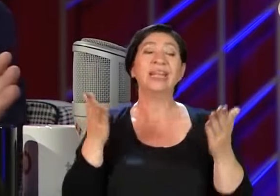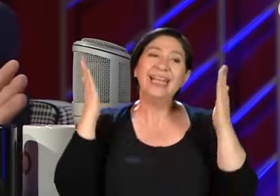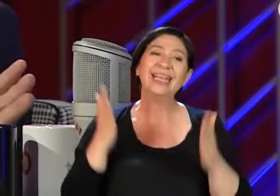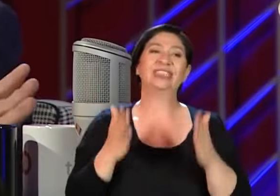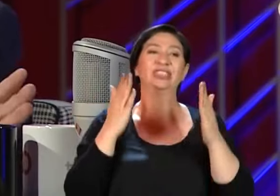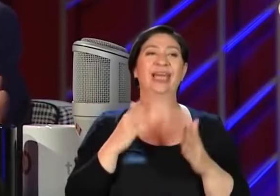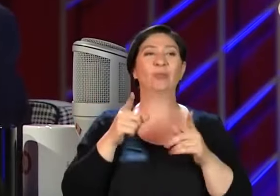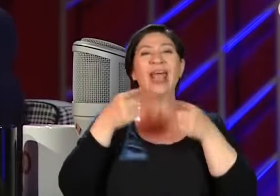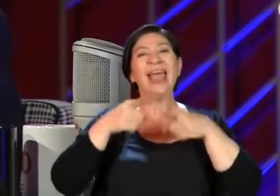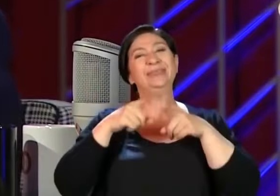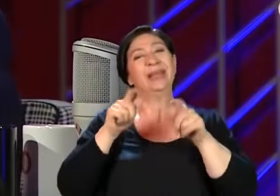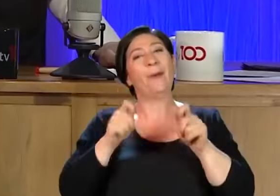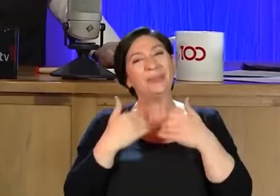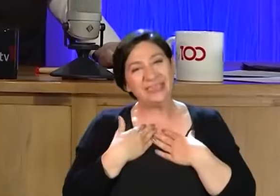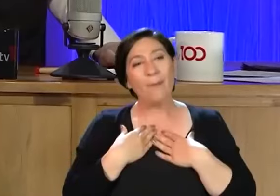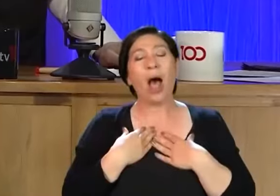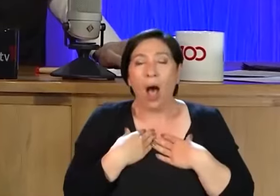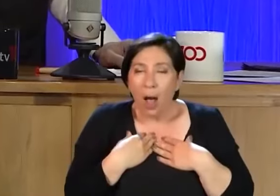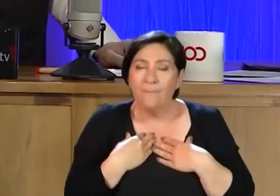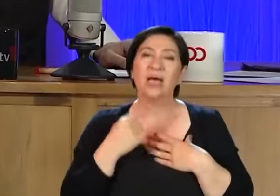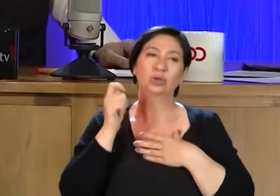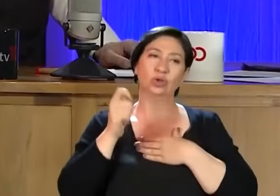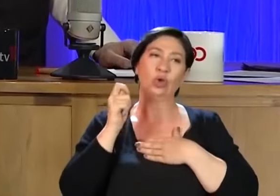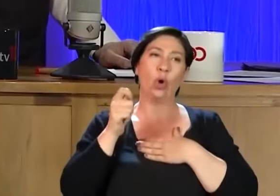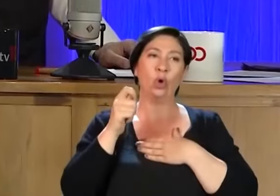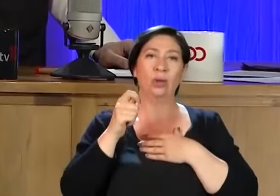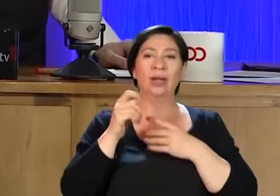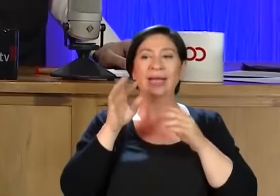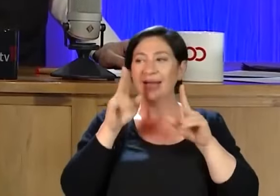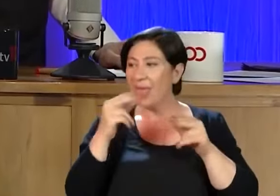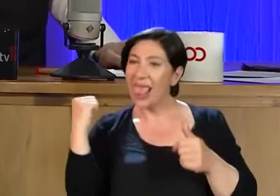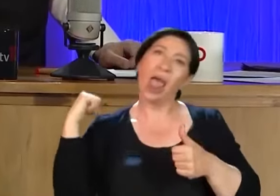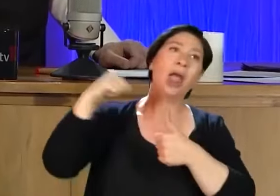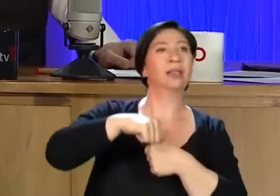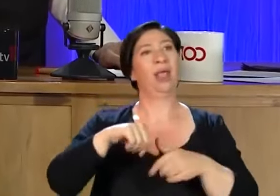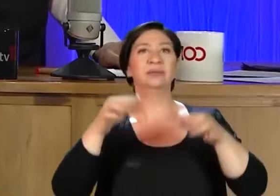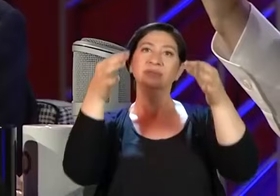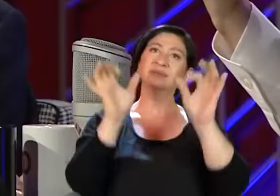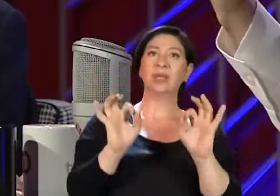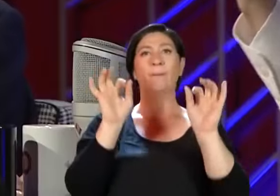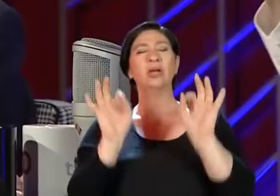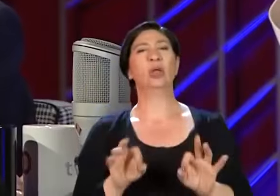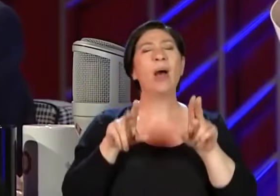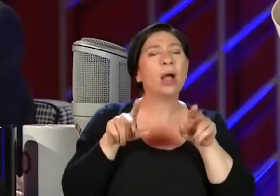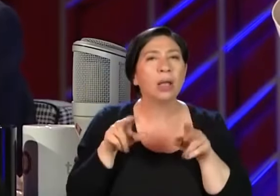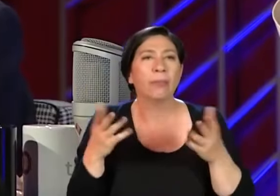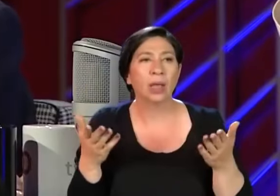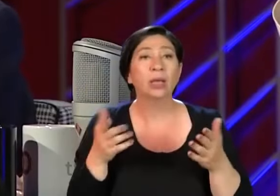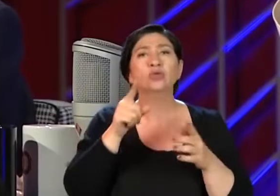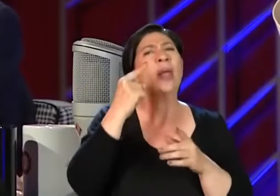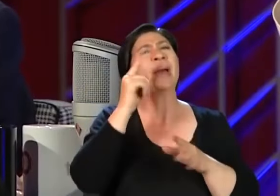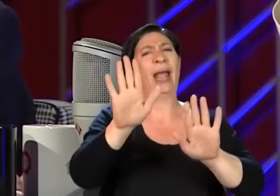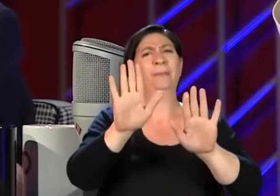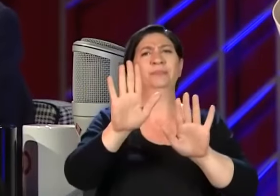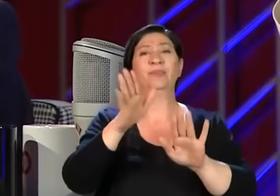bu kısmında espri yapabilsem ama gerçekten zor kısmı bu. Ya dejavu oluyor galiba. Biraz dejavu gibi ama şöyle bakalım olaya.